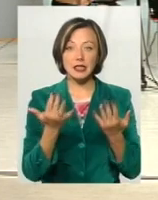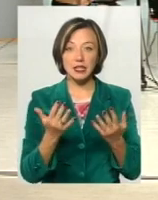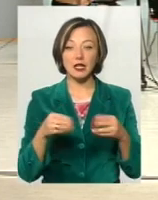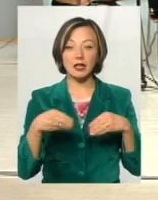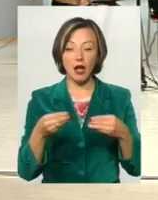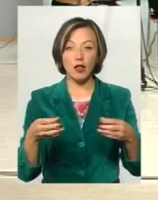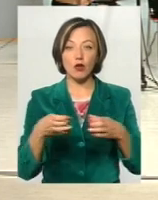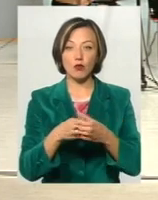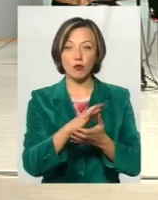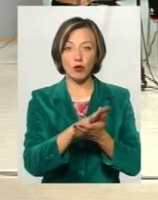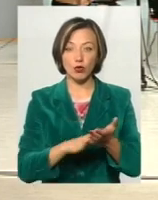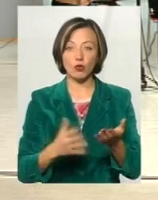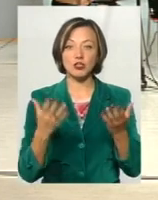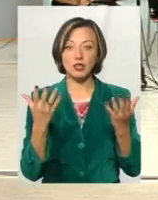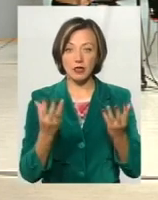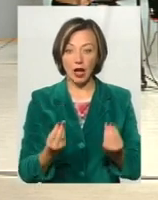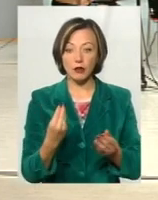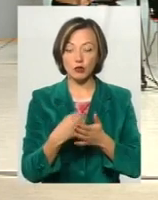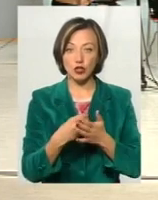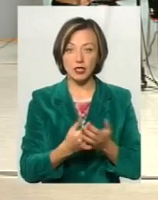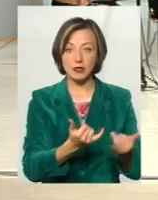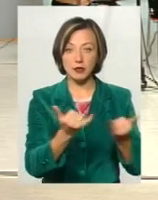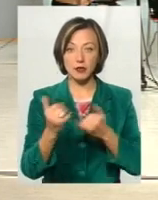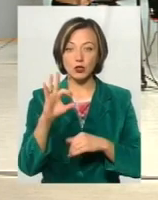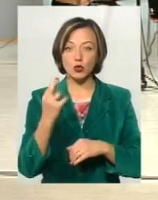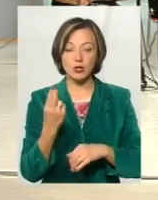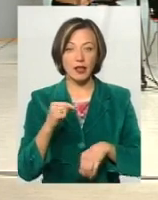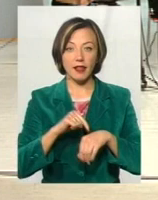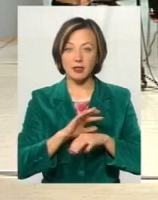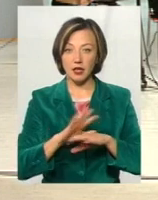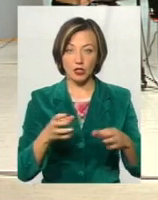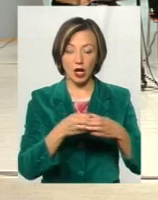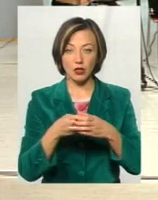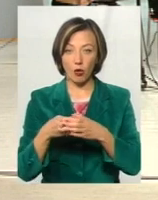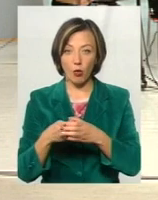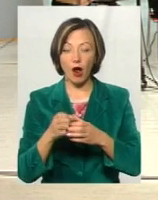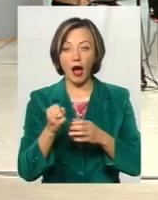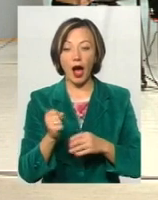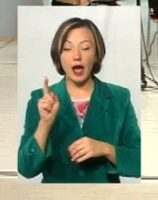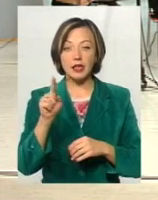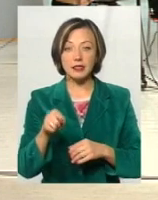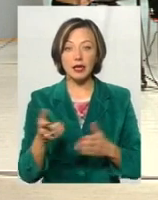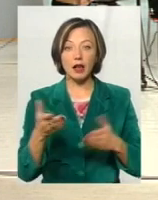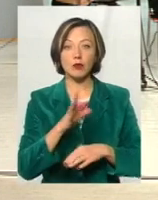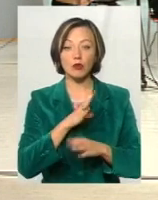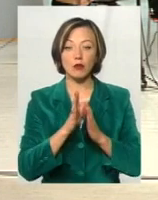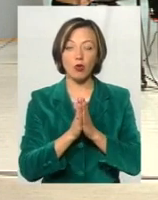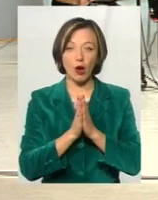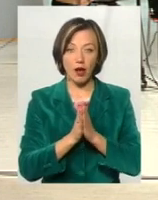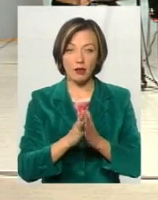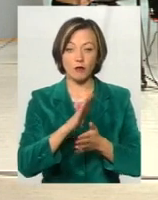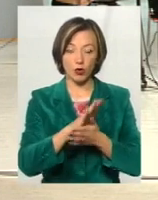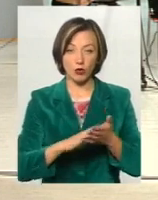груп продовженого дня на бюджетні, вони забезпечили в більшості соціально незахищені категорії, а ті, які були прохання,